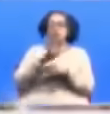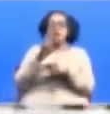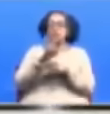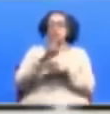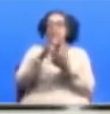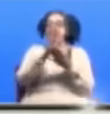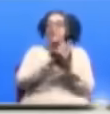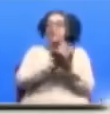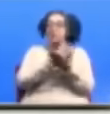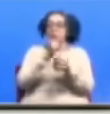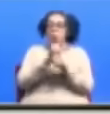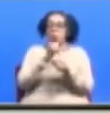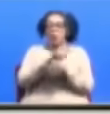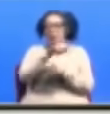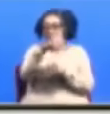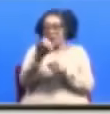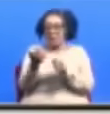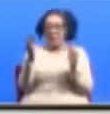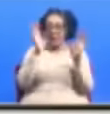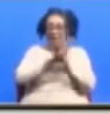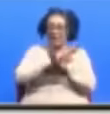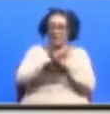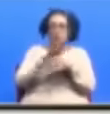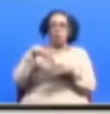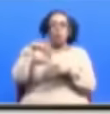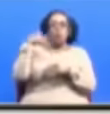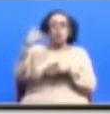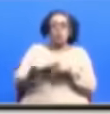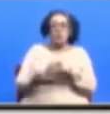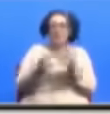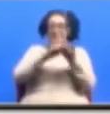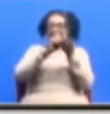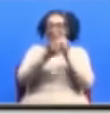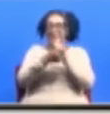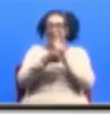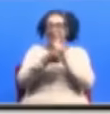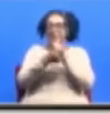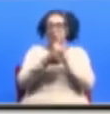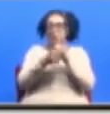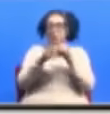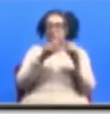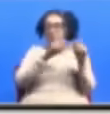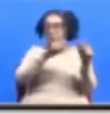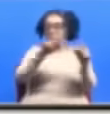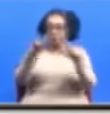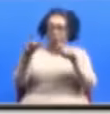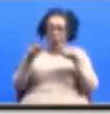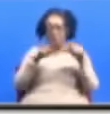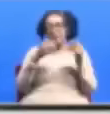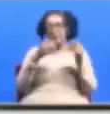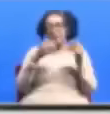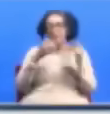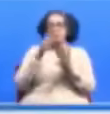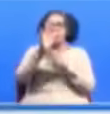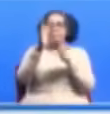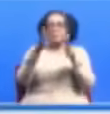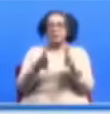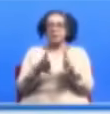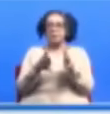ya kuingilia kazi zingine usiku, hubadilisha jinsia yake mitandaoni kulingana na mahitaji ya mwathiriwa